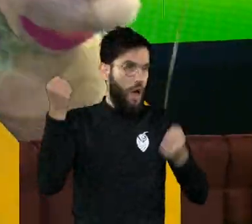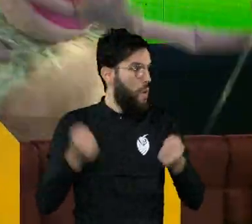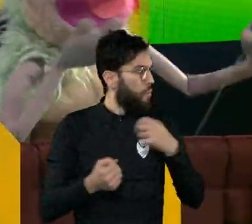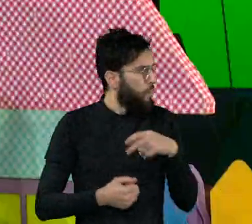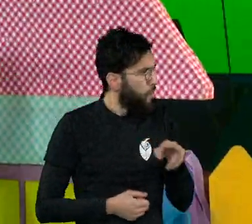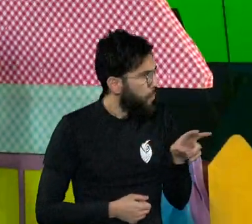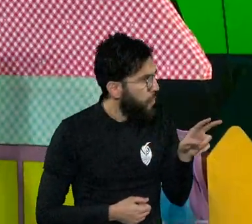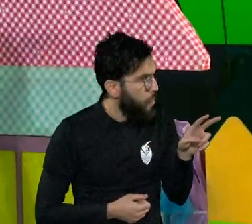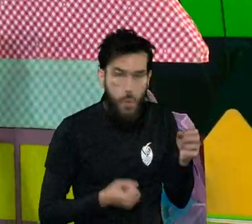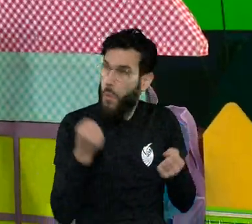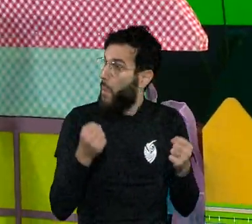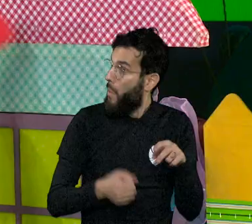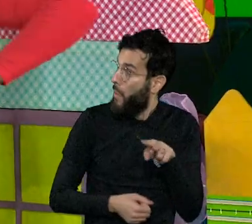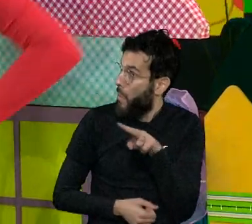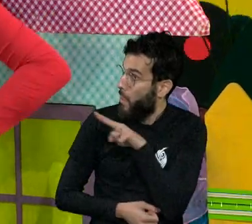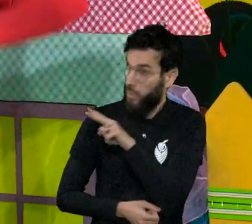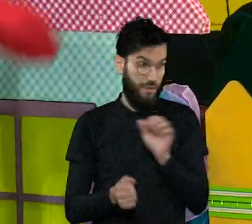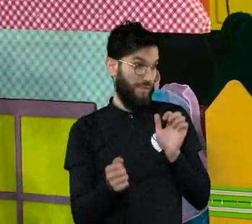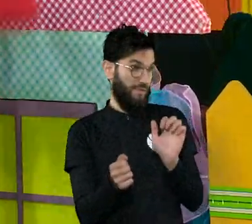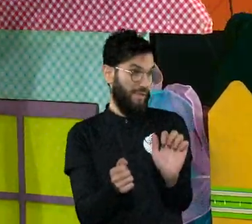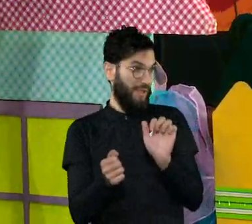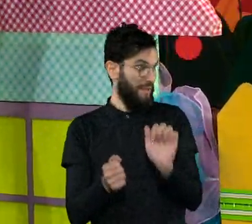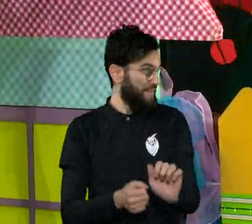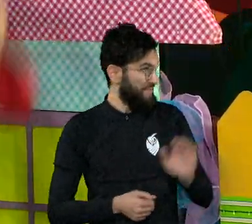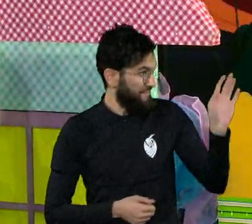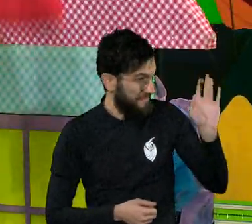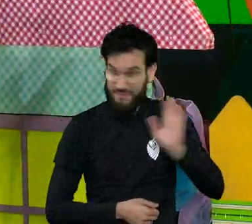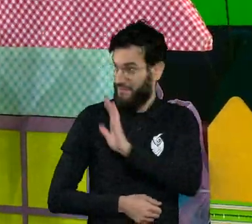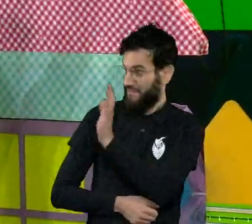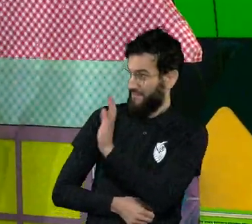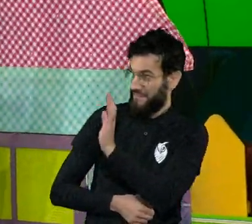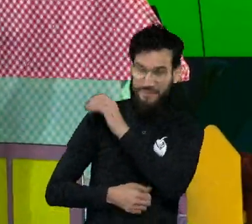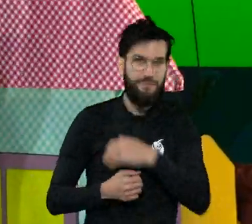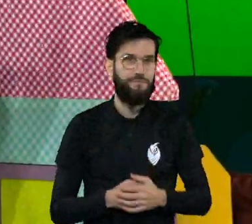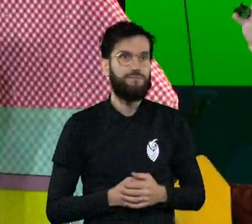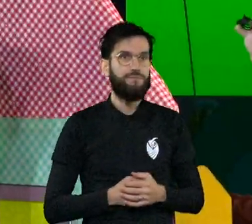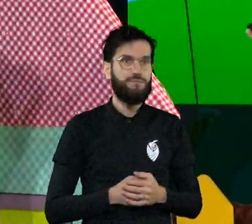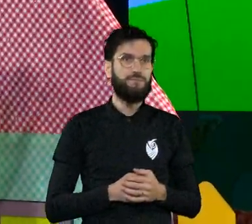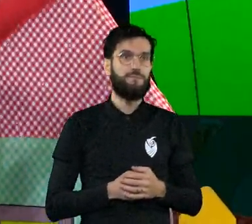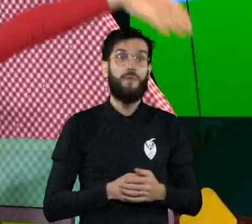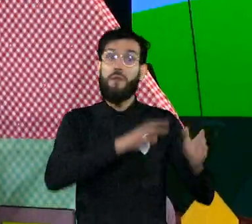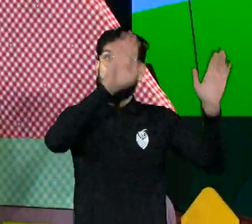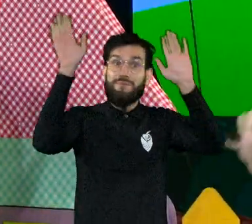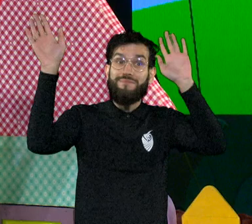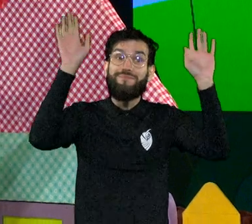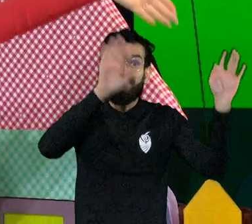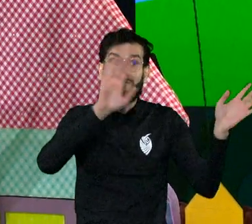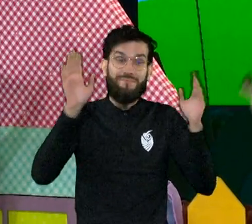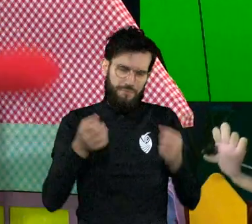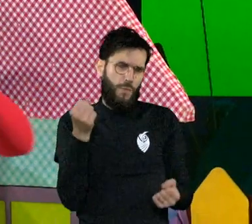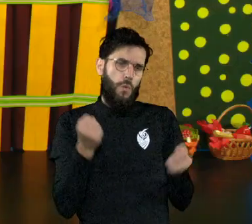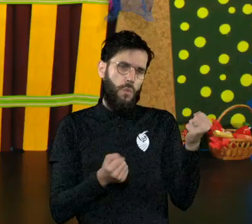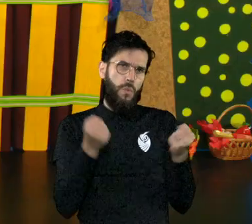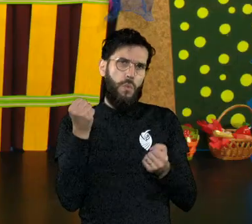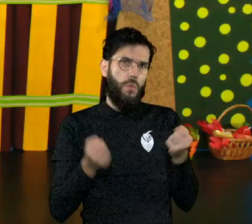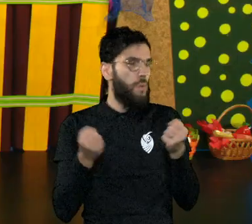kamoši. Otoč volant, zatrú hlasno, šofér je šéf najväčší. Ruky hore, idú auta, naši veľkí